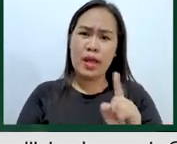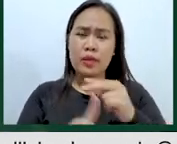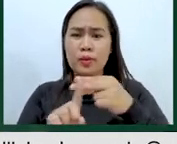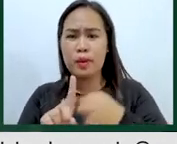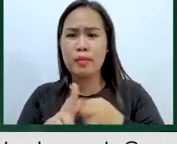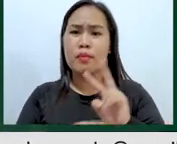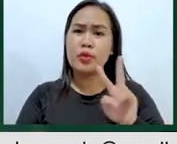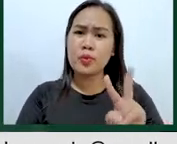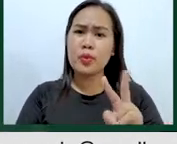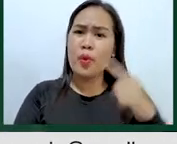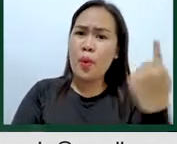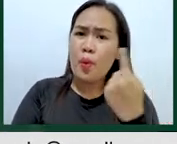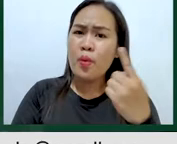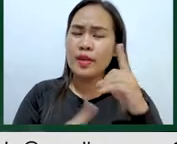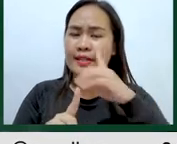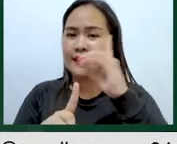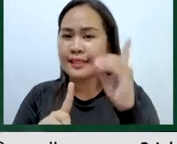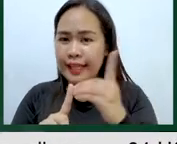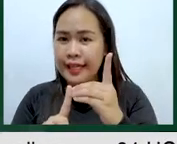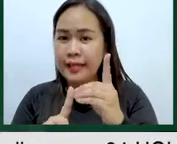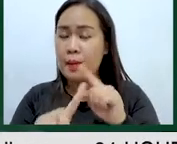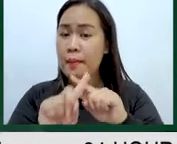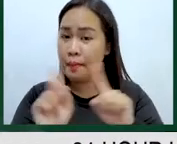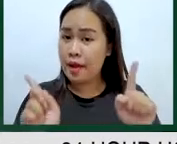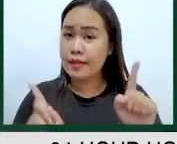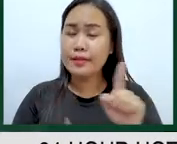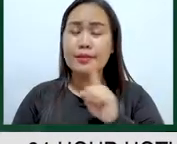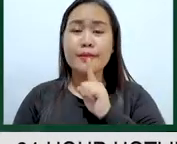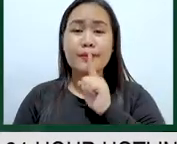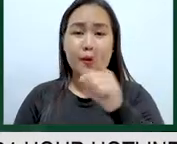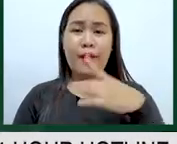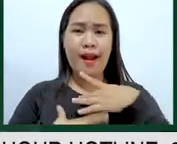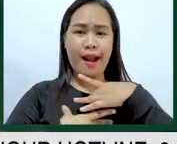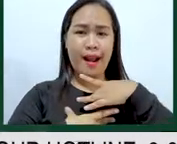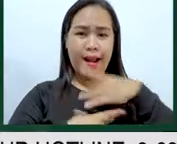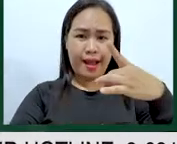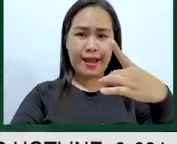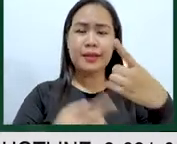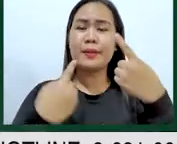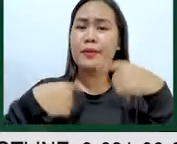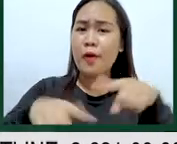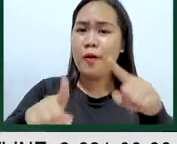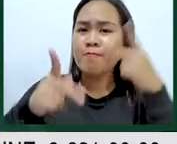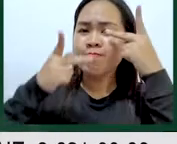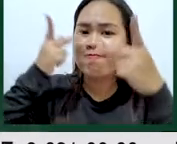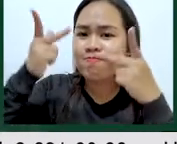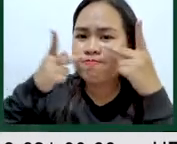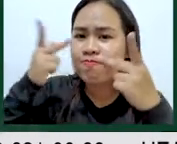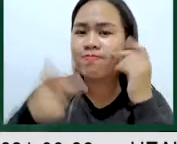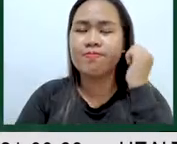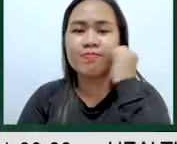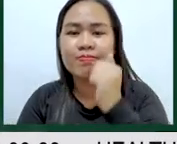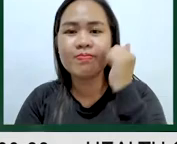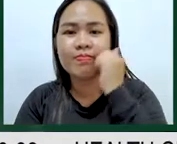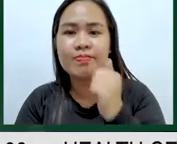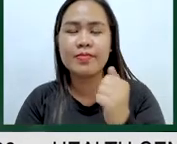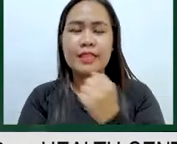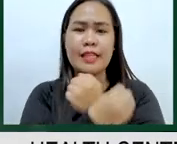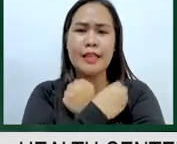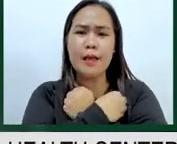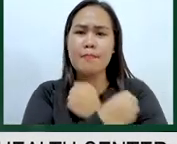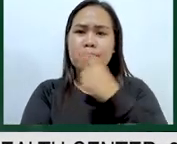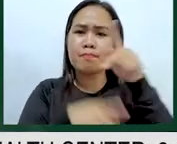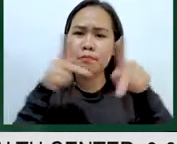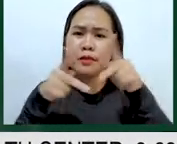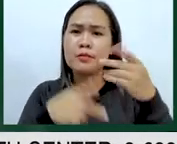ating kagustuhan naman na bisitahin ng madalas, no, ang ating mga mahal sa buhay, free will naman natin yun, eh, di ba? We